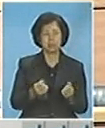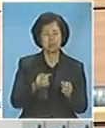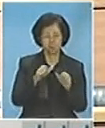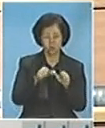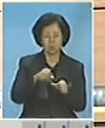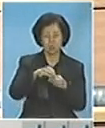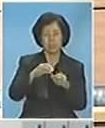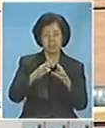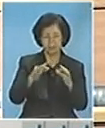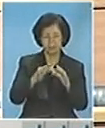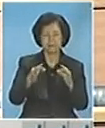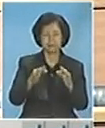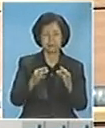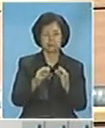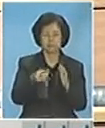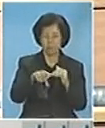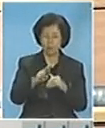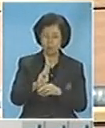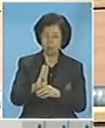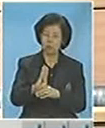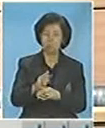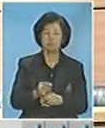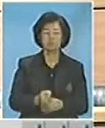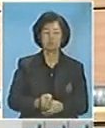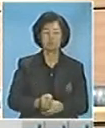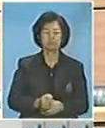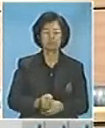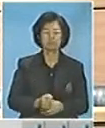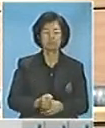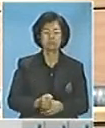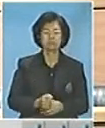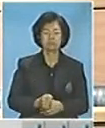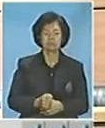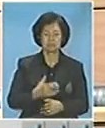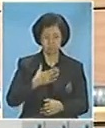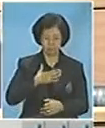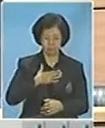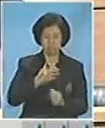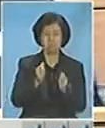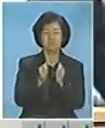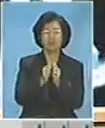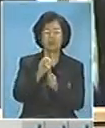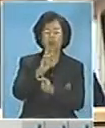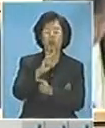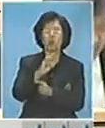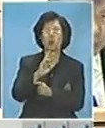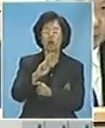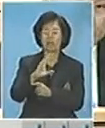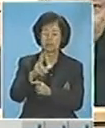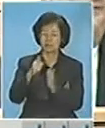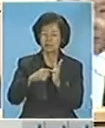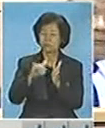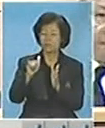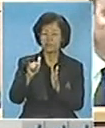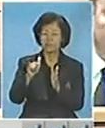ประเด็นท่านประธานที่เคารพครับผมกับท่านวรชัยเหมะก็ไม่มีอะไรกันก็ไม่จำเป็นต้องพ